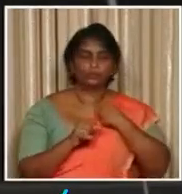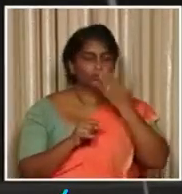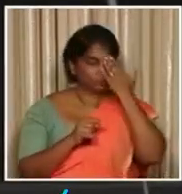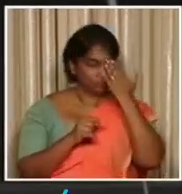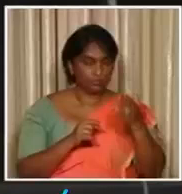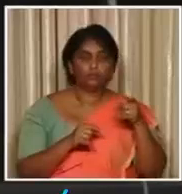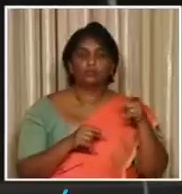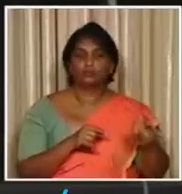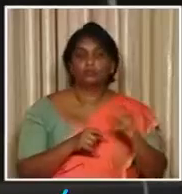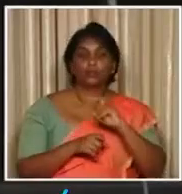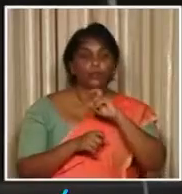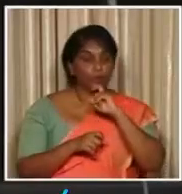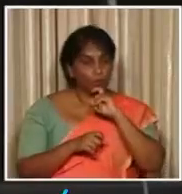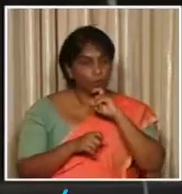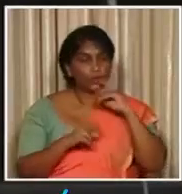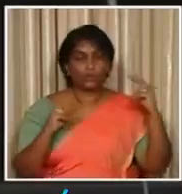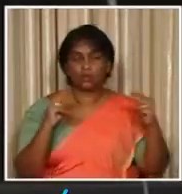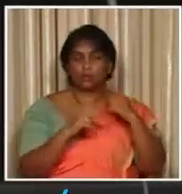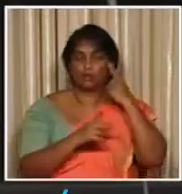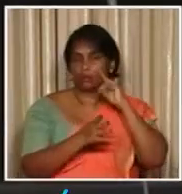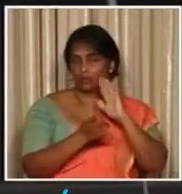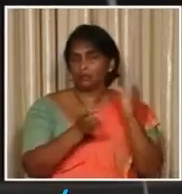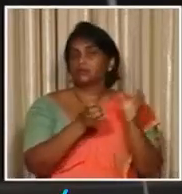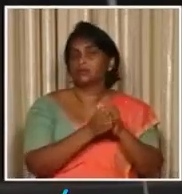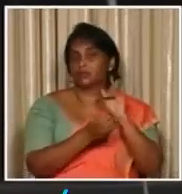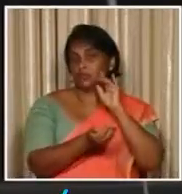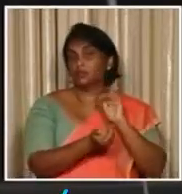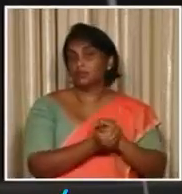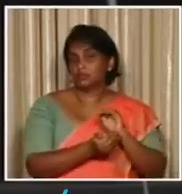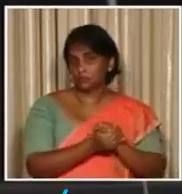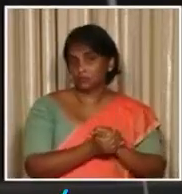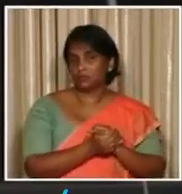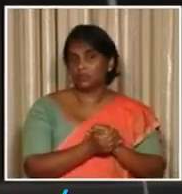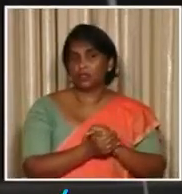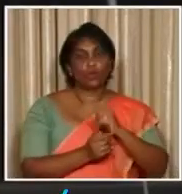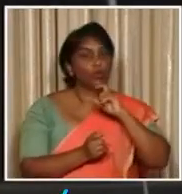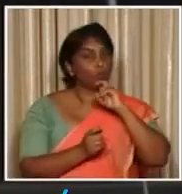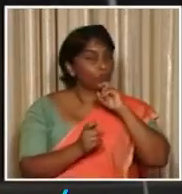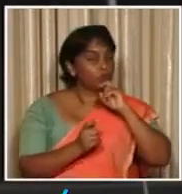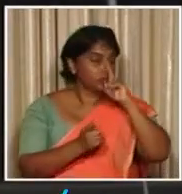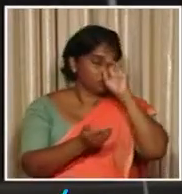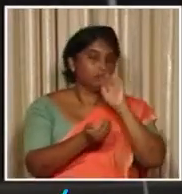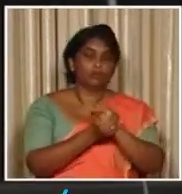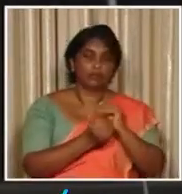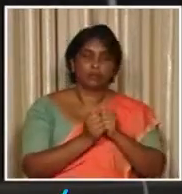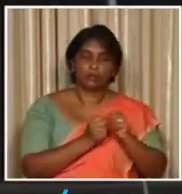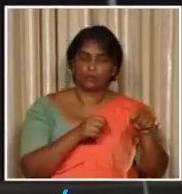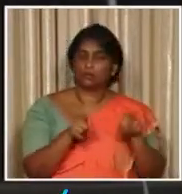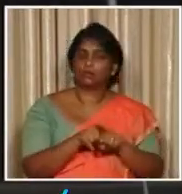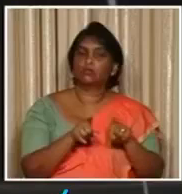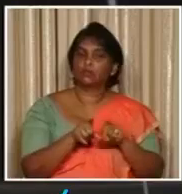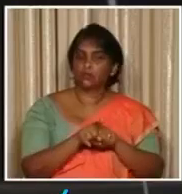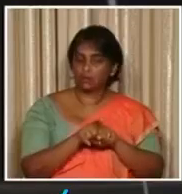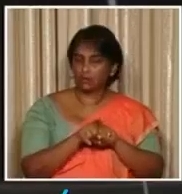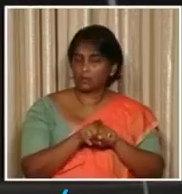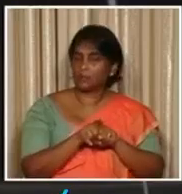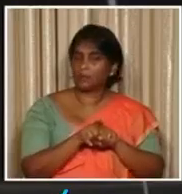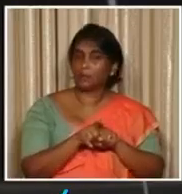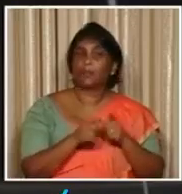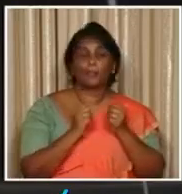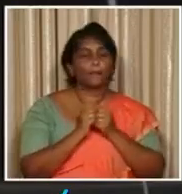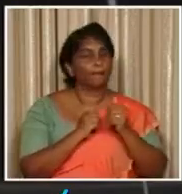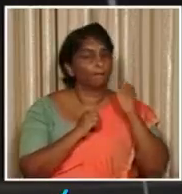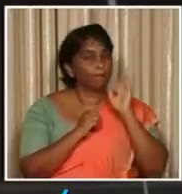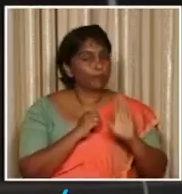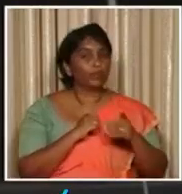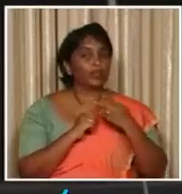කරුණාකරලා මේ අධිකරණයේ ස්වාධීනත්වය රැකින ආකාරයට අධිකරණයේ ස්වාධීනත්වය රැකින ආකාරයට කටයුතු